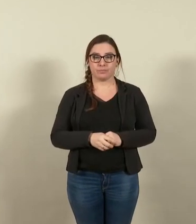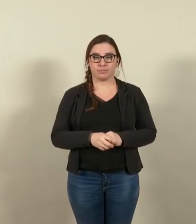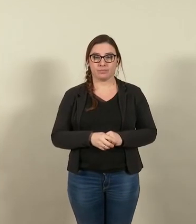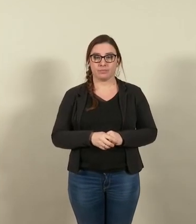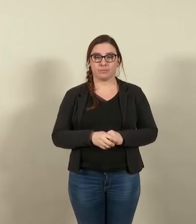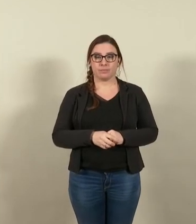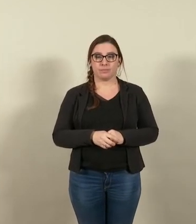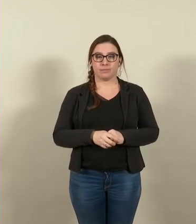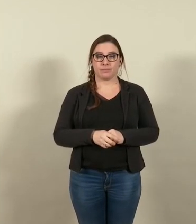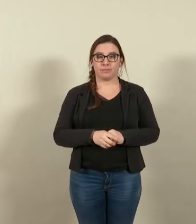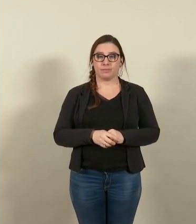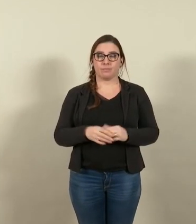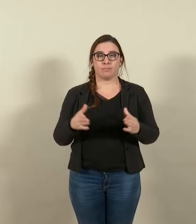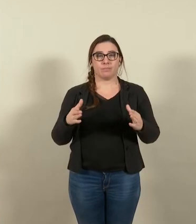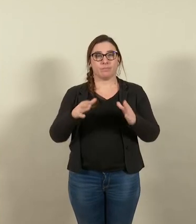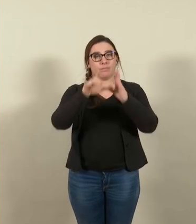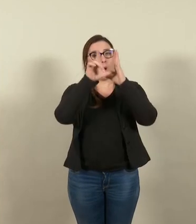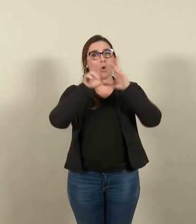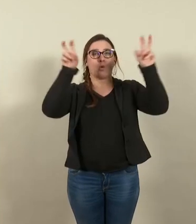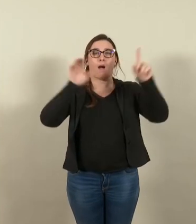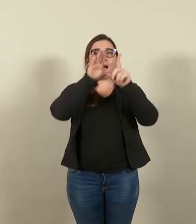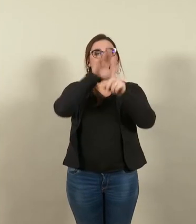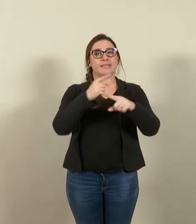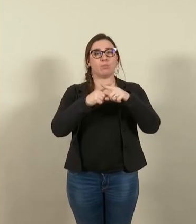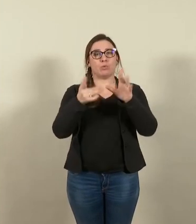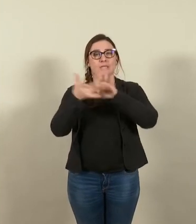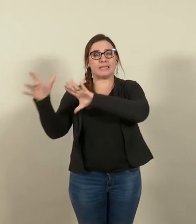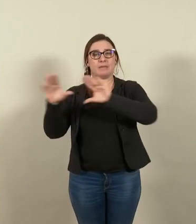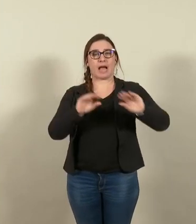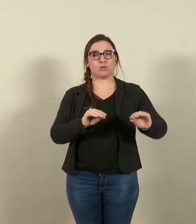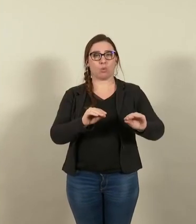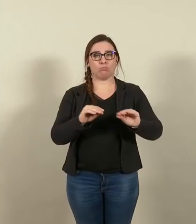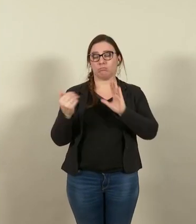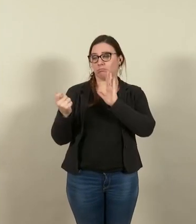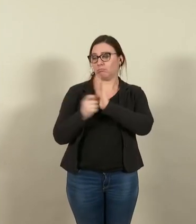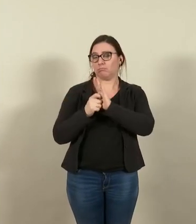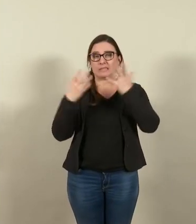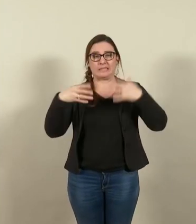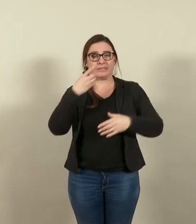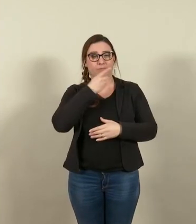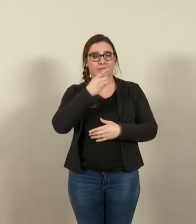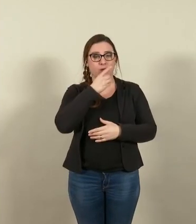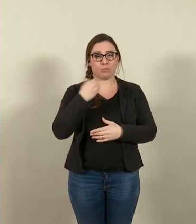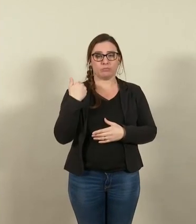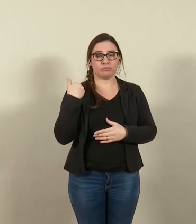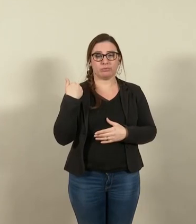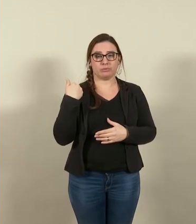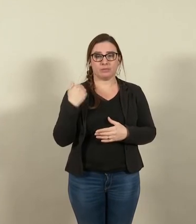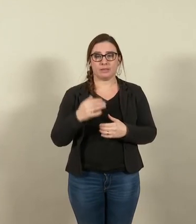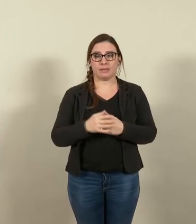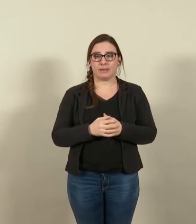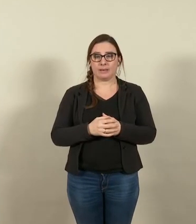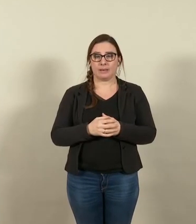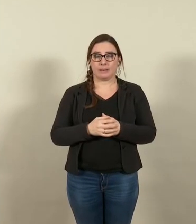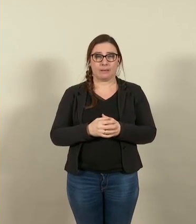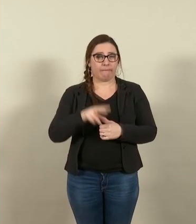élus le vote de la loi dite asile et immigration le 19 décembre dernier marque un